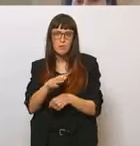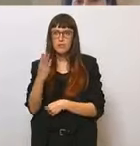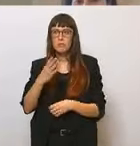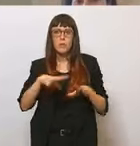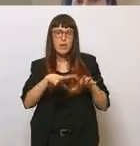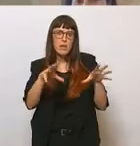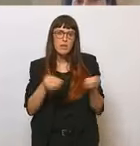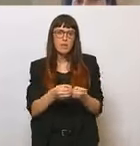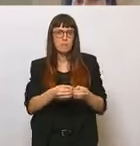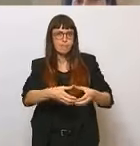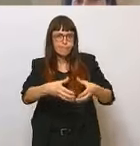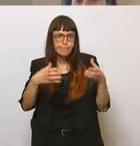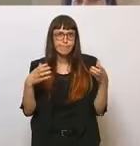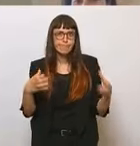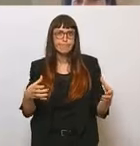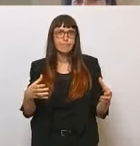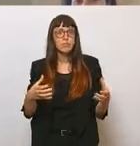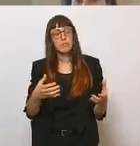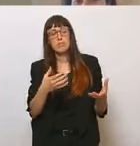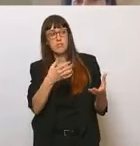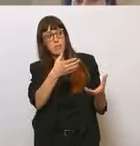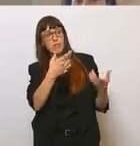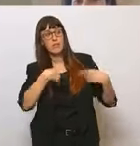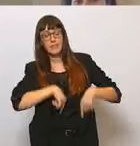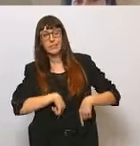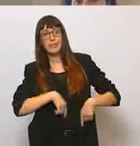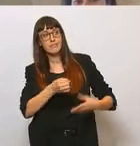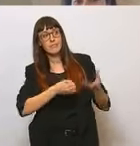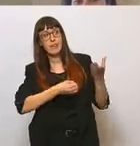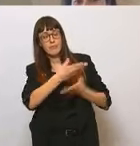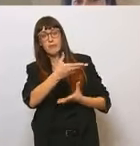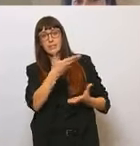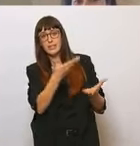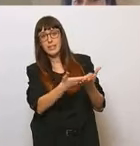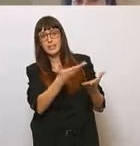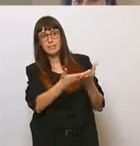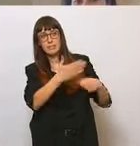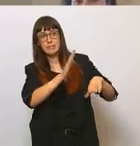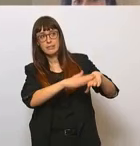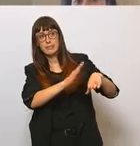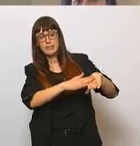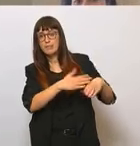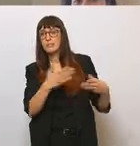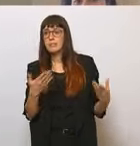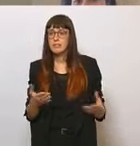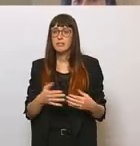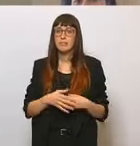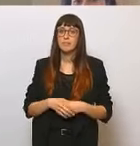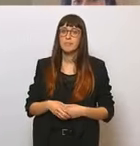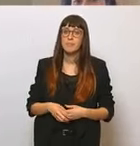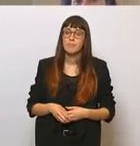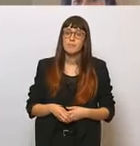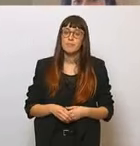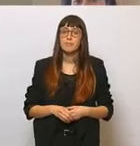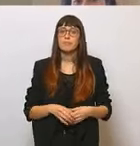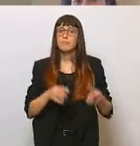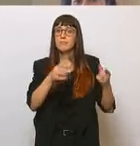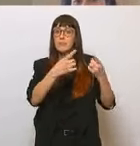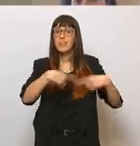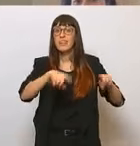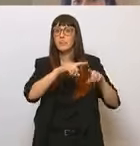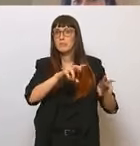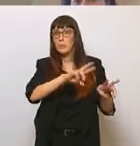gouvernement, car les collègues sont objectivement concernés que la Commission européenne n'a pas à